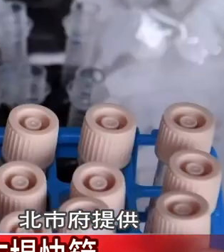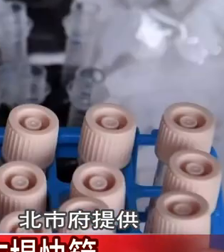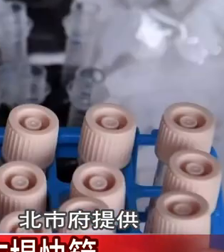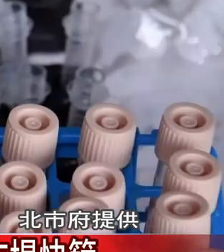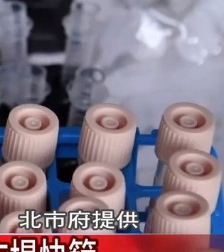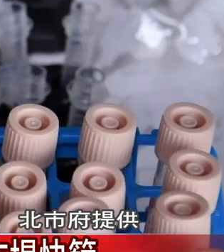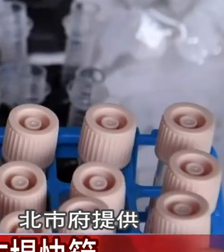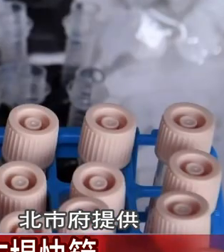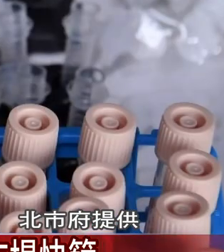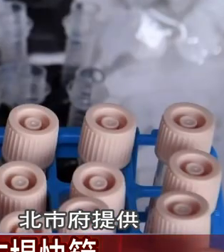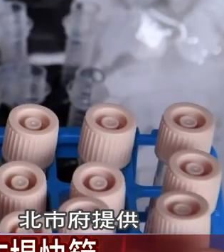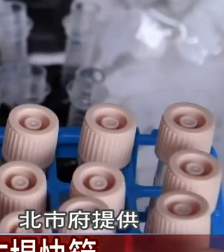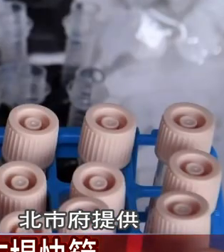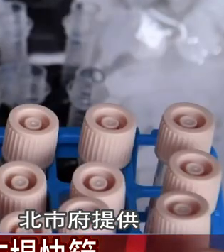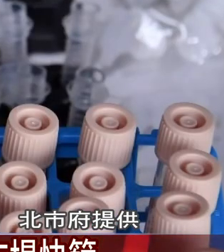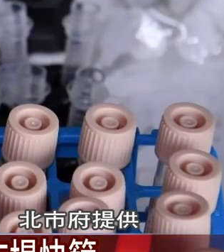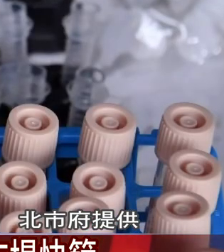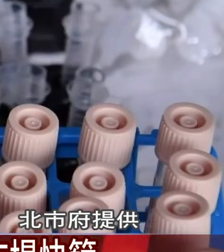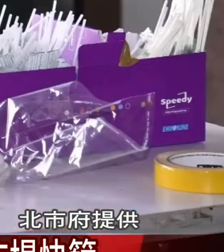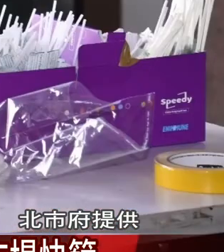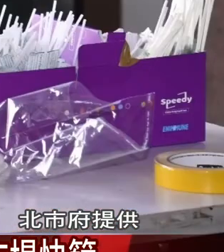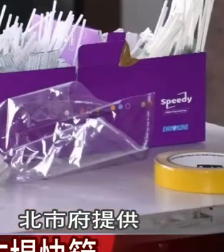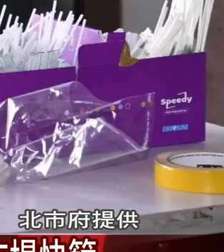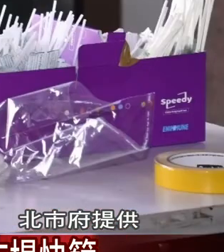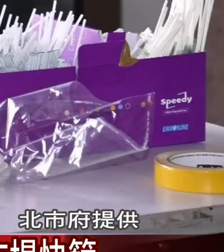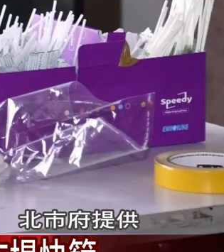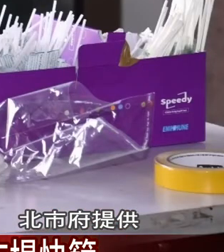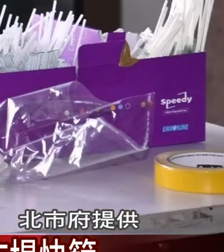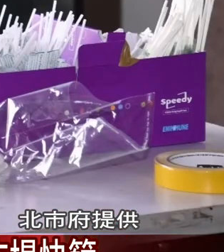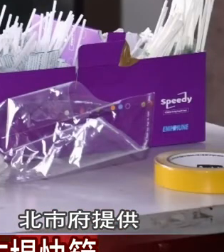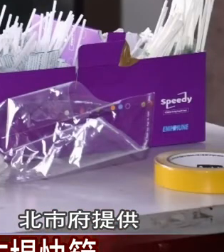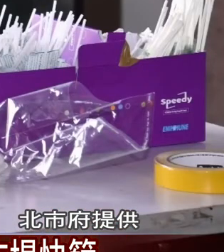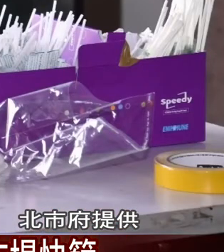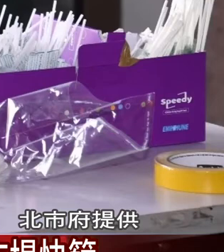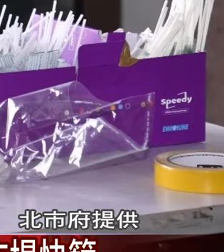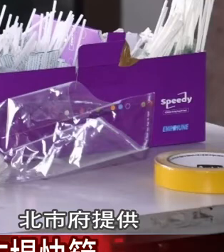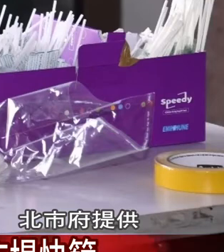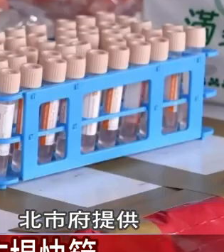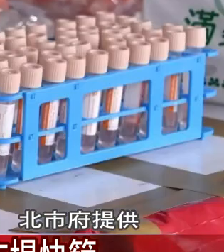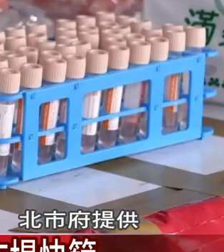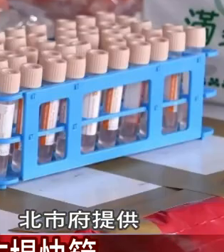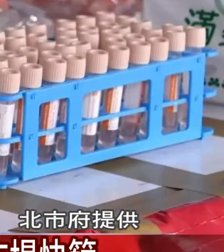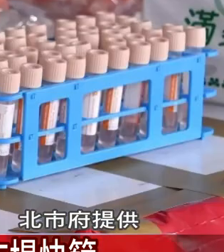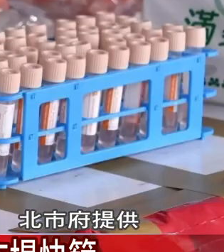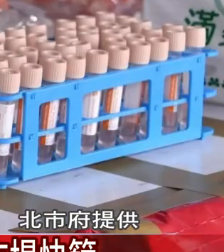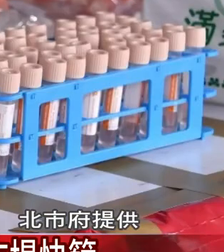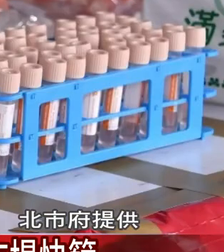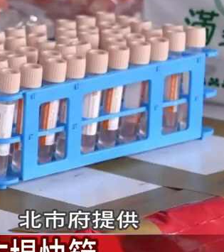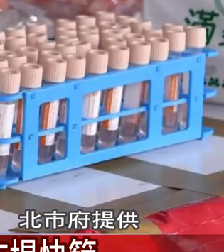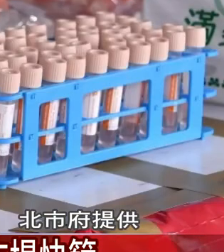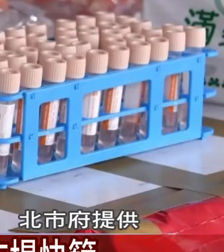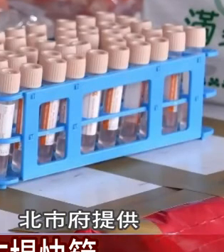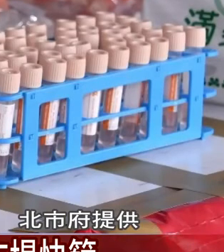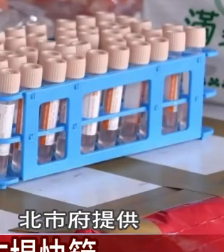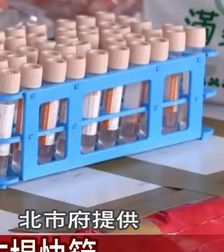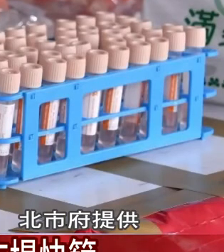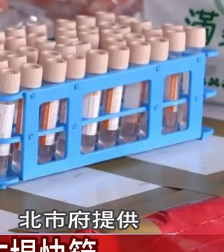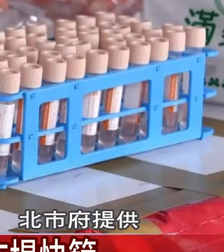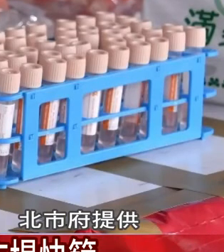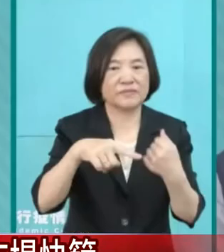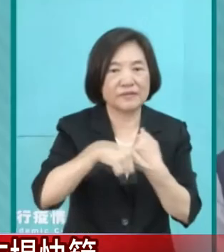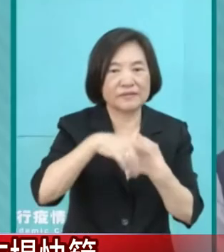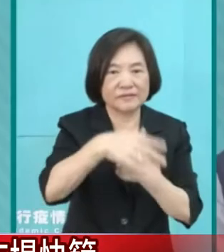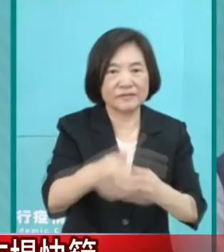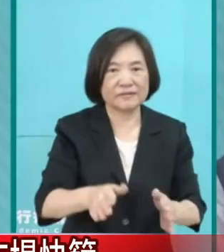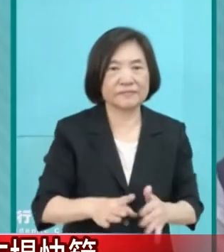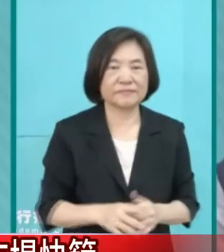好，带到现场直接快筛，直接装在实验盒子里面，我们就要送到实验室。也就是说我们没有